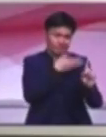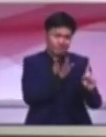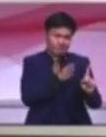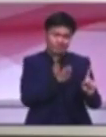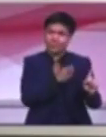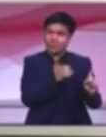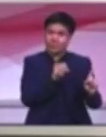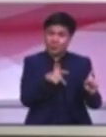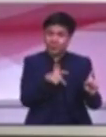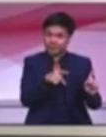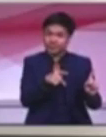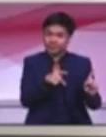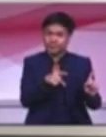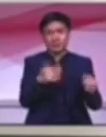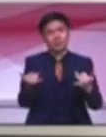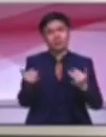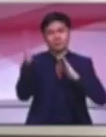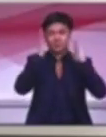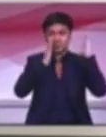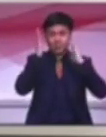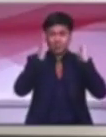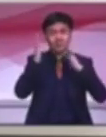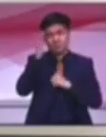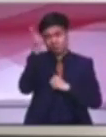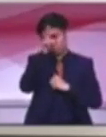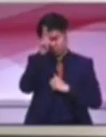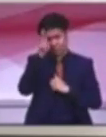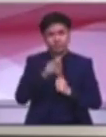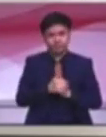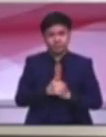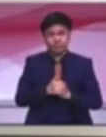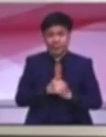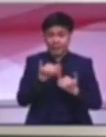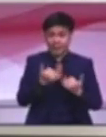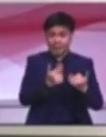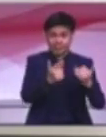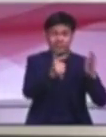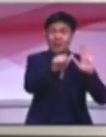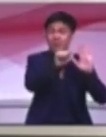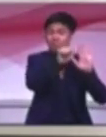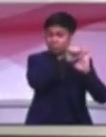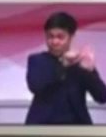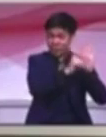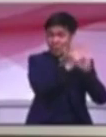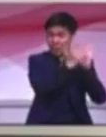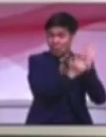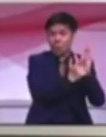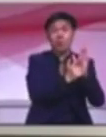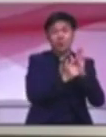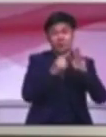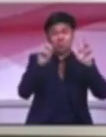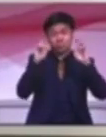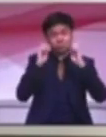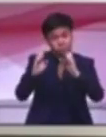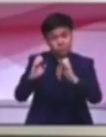break kerajaan sedang mengubah Holden benar Hai untuk